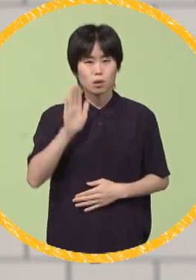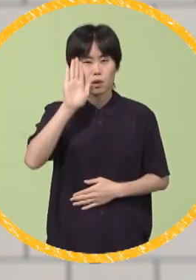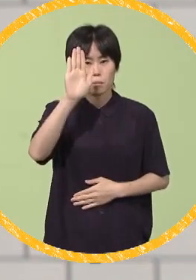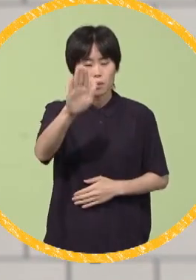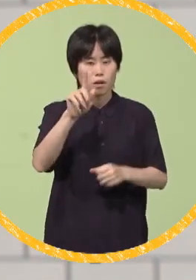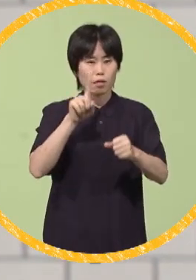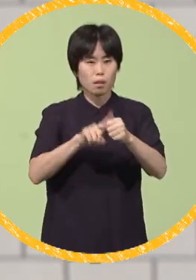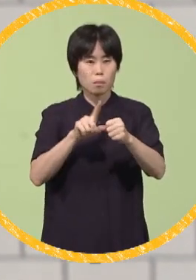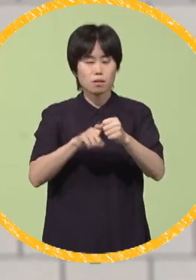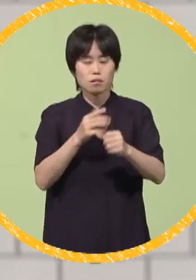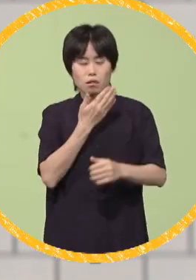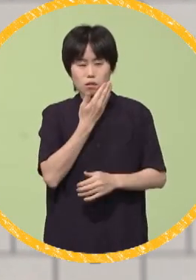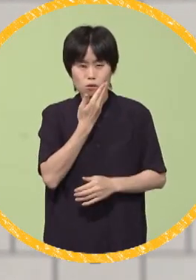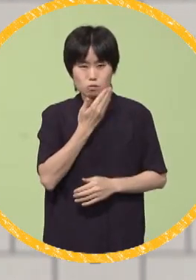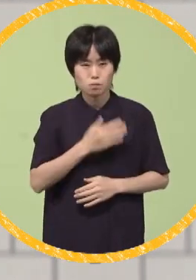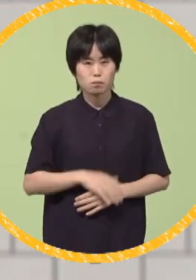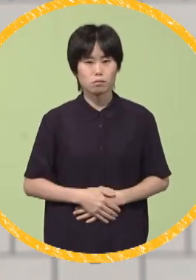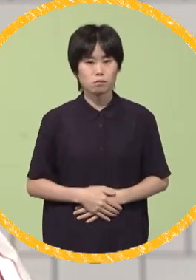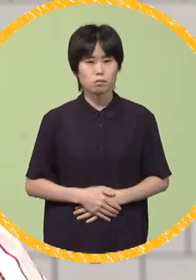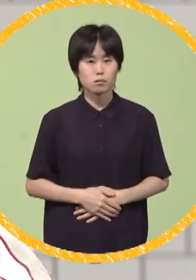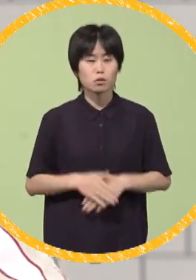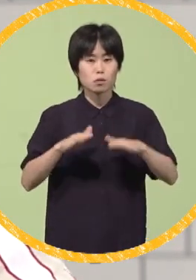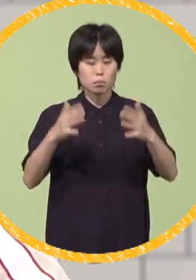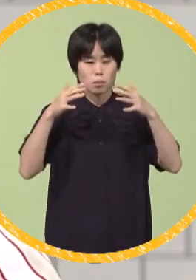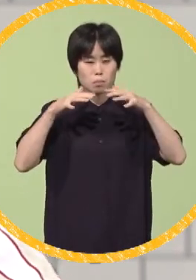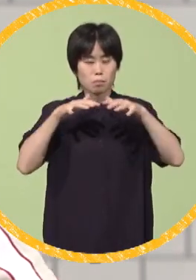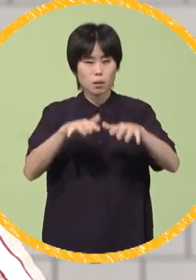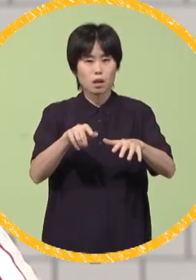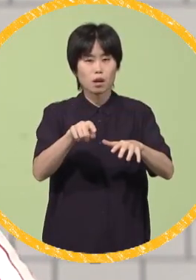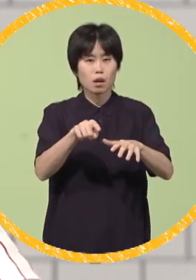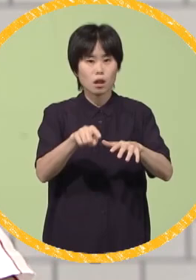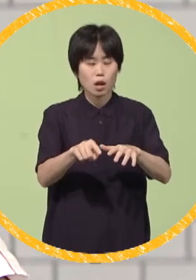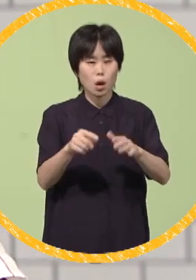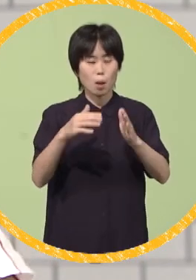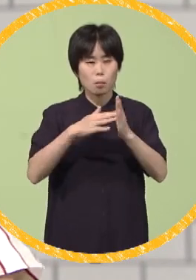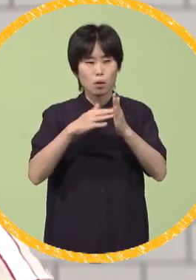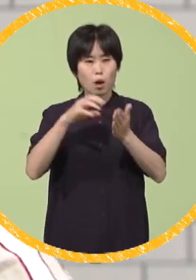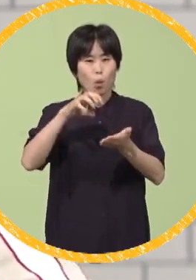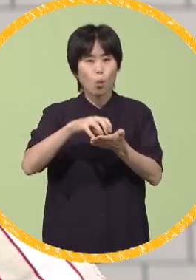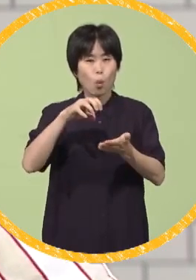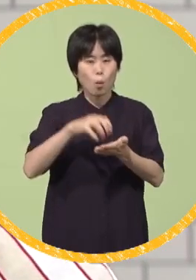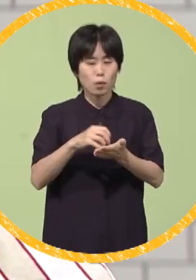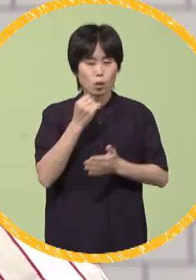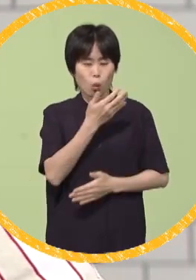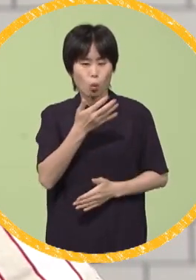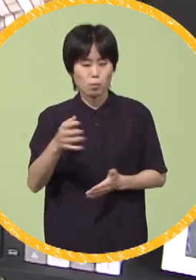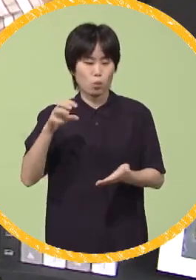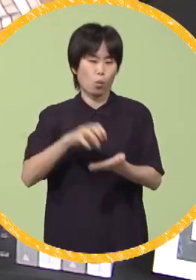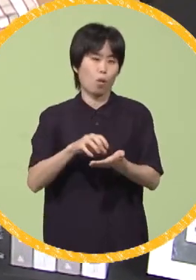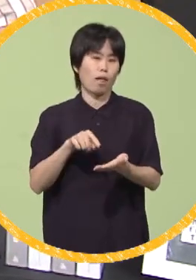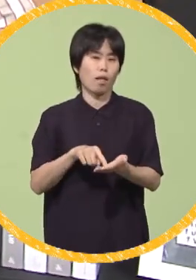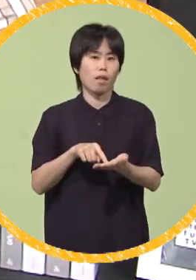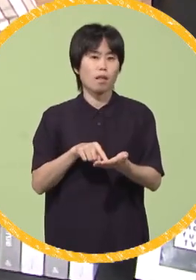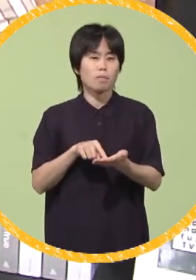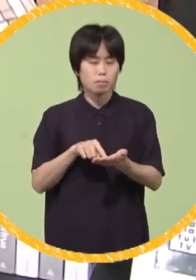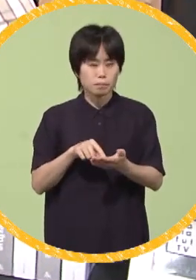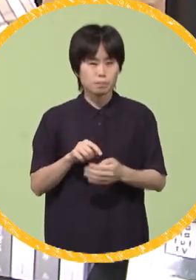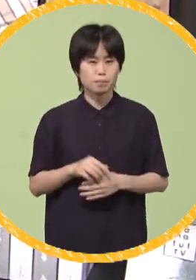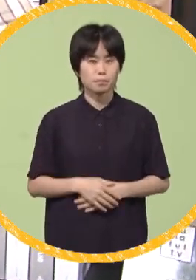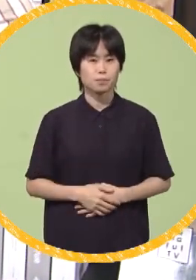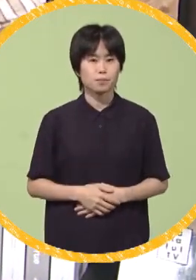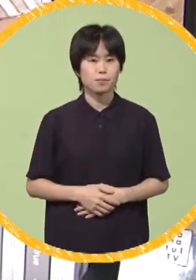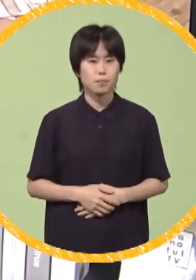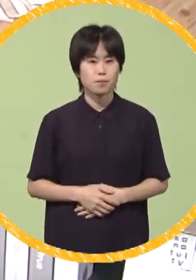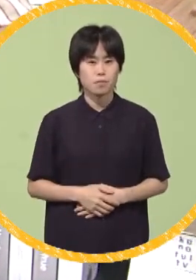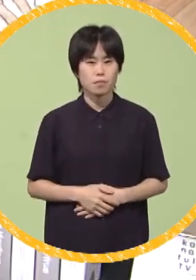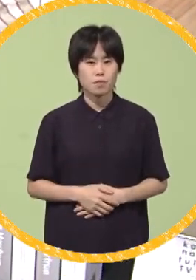ために大事なことなんで、はい、そして今クローズアップされているのが、プラゴミによる海洋汚染なんでございます。 あ、海洋汚染ね、うん、はい、今言われて